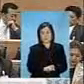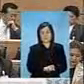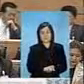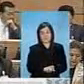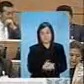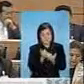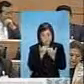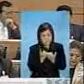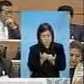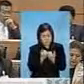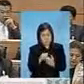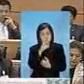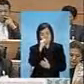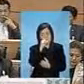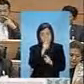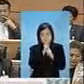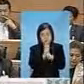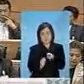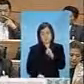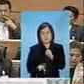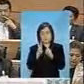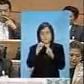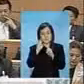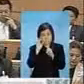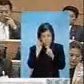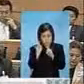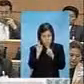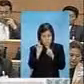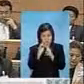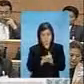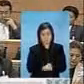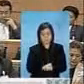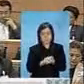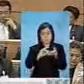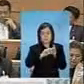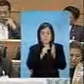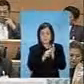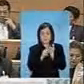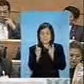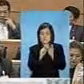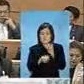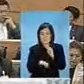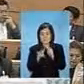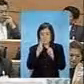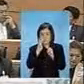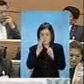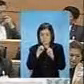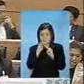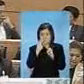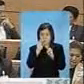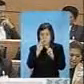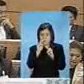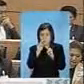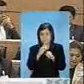ากำลังพูดกันอยู่ในมาตรา68เนี่ยมันไม่ได้หมายแค่ว่าจะป้